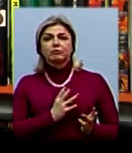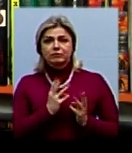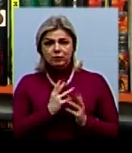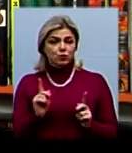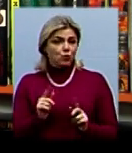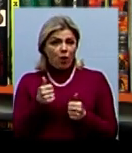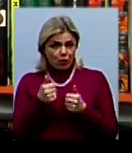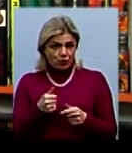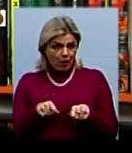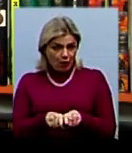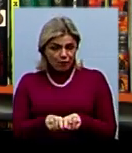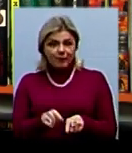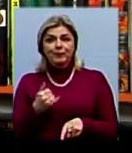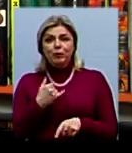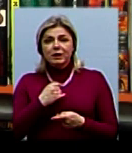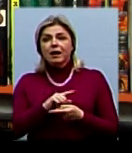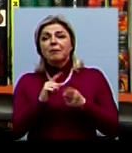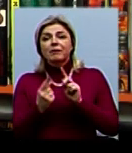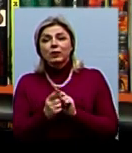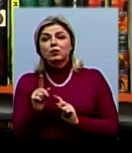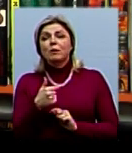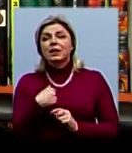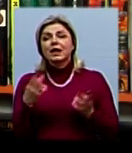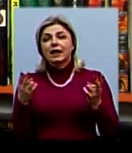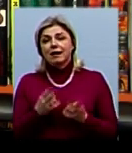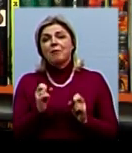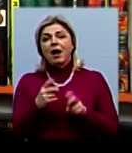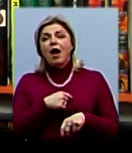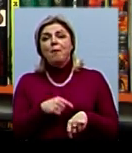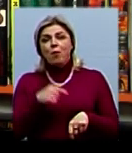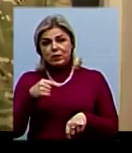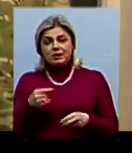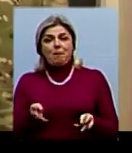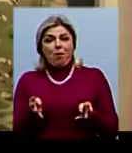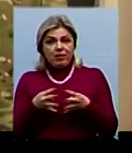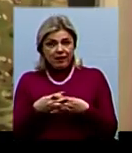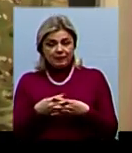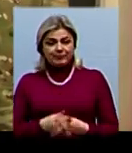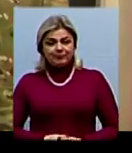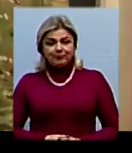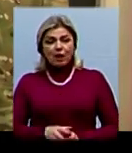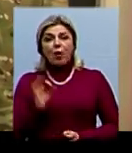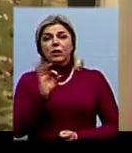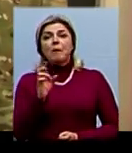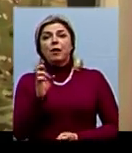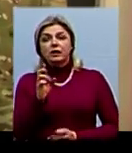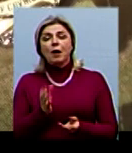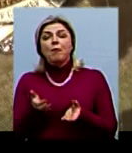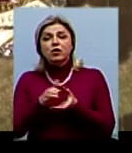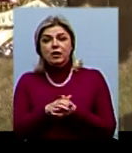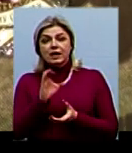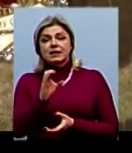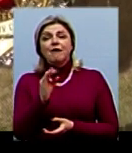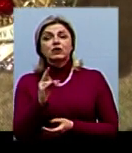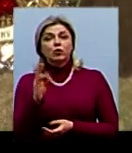такого. У мене він трансформувався у те, що мені треба було якось емоції ці передати. Олександр Бондаренко познайомився з В'ячеславом